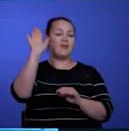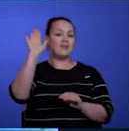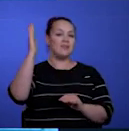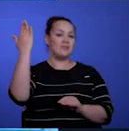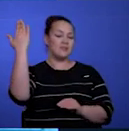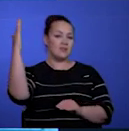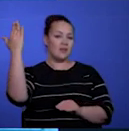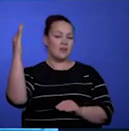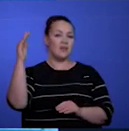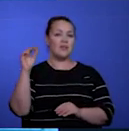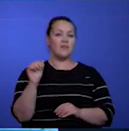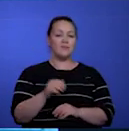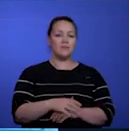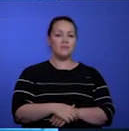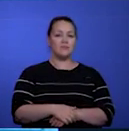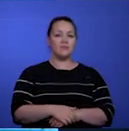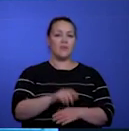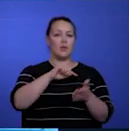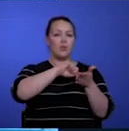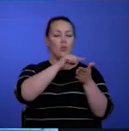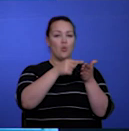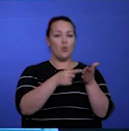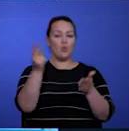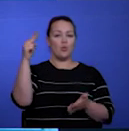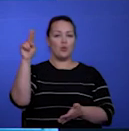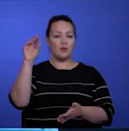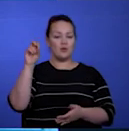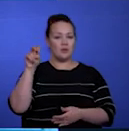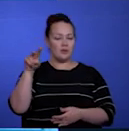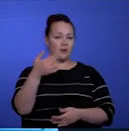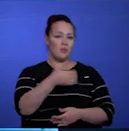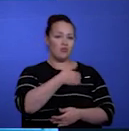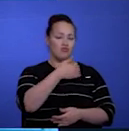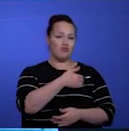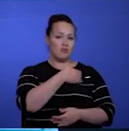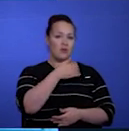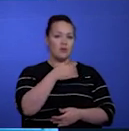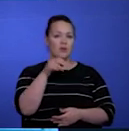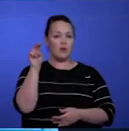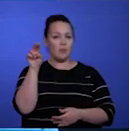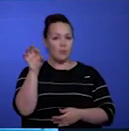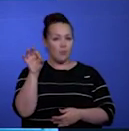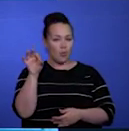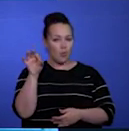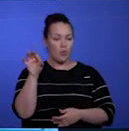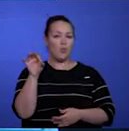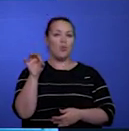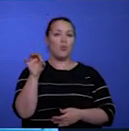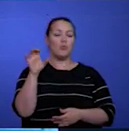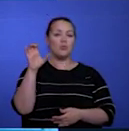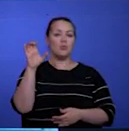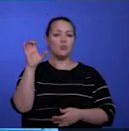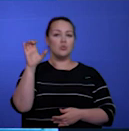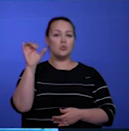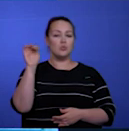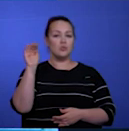и так корень дел пожелания приставка по суффикс в иголки